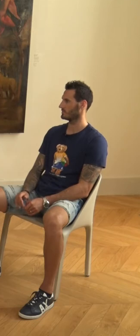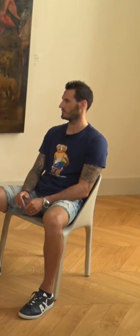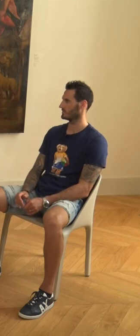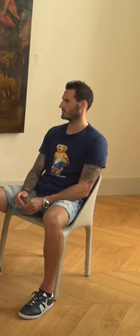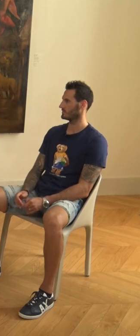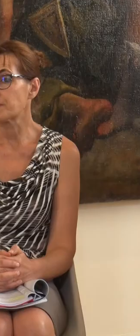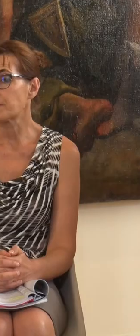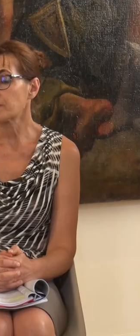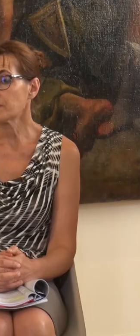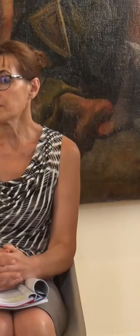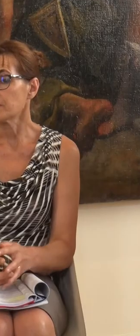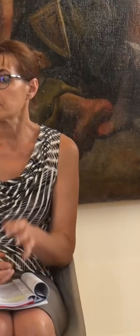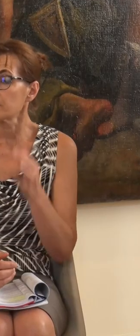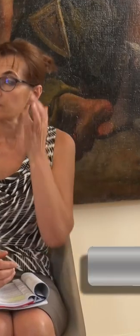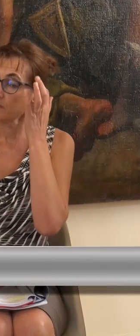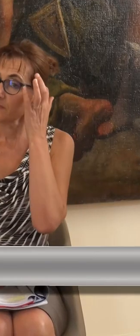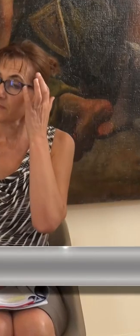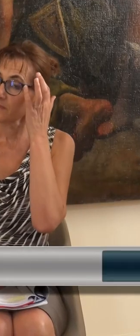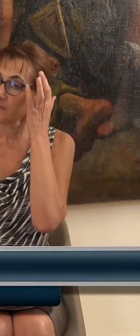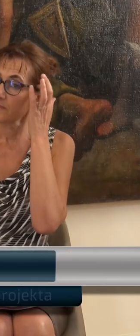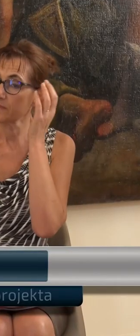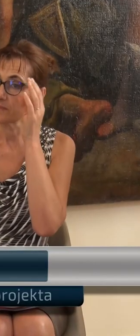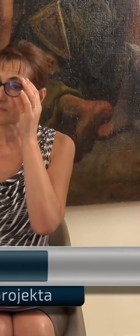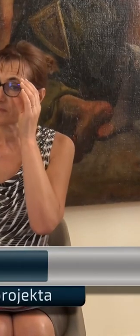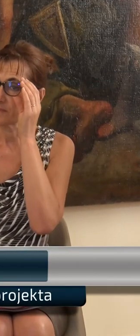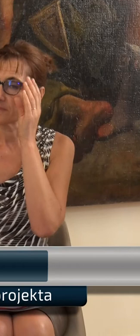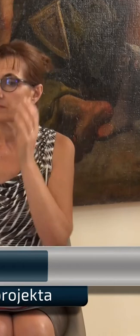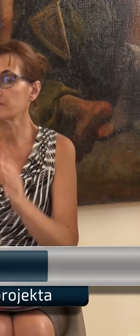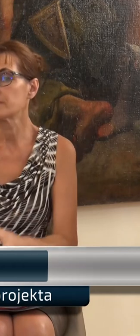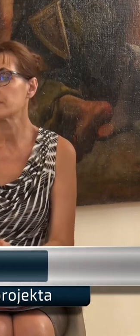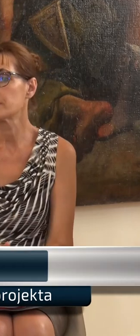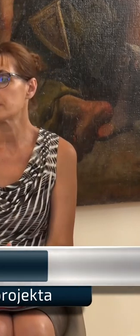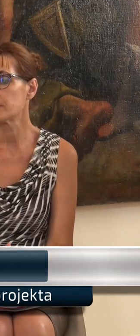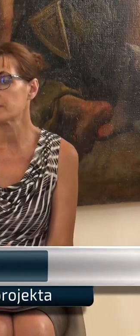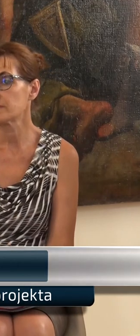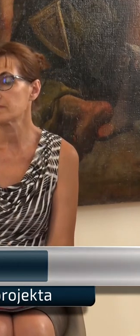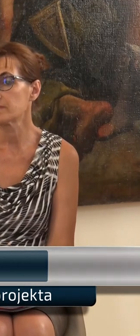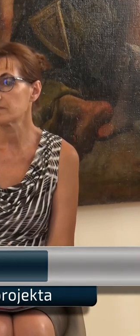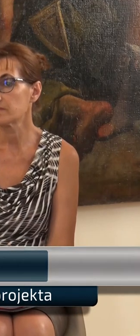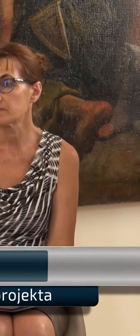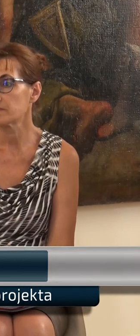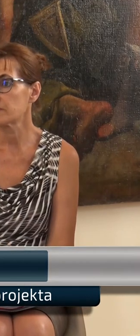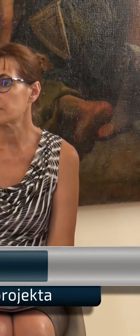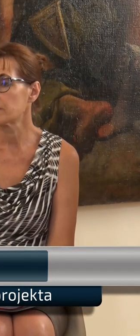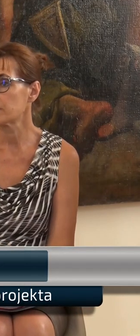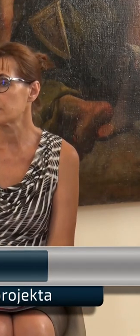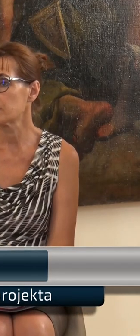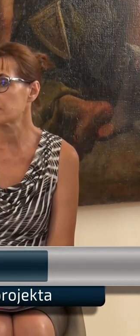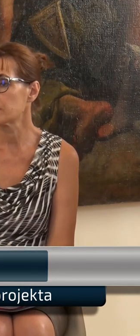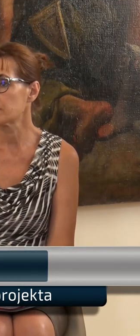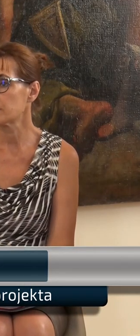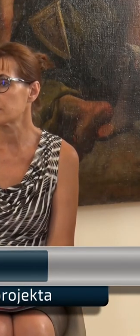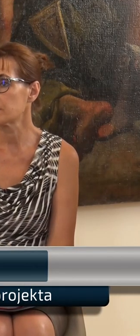Pa evo, baš smo malo prije razgovarali o takvim nekim stvarima. Zapravo, mislim da je kod njih vrlo